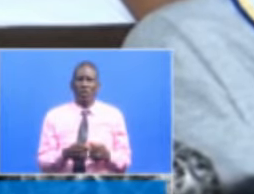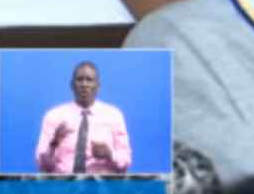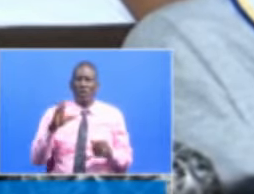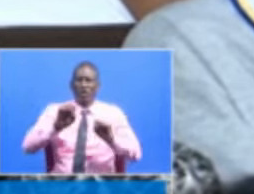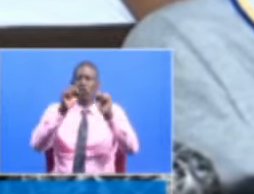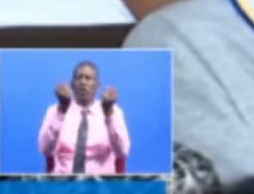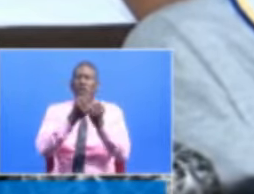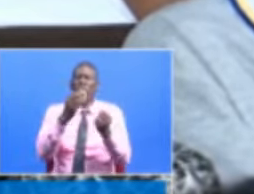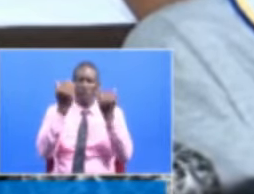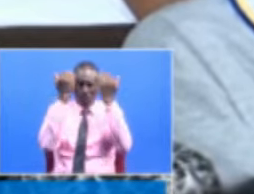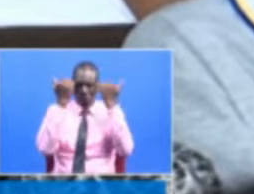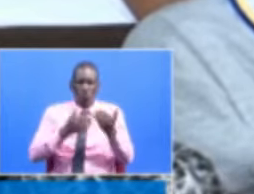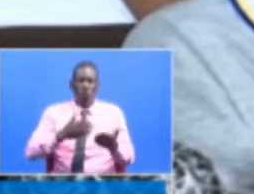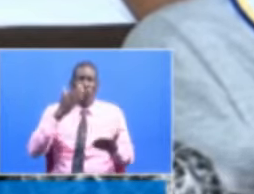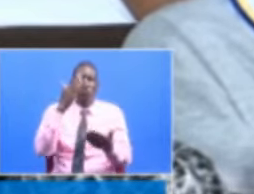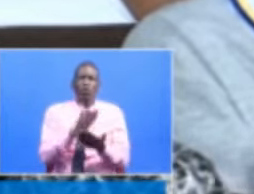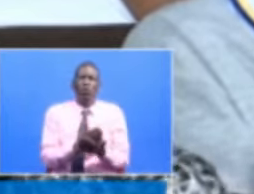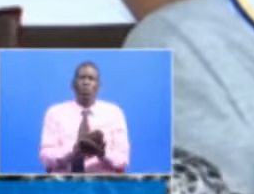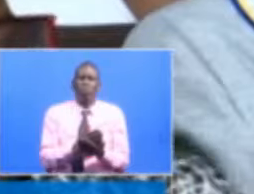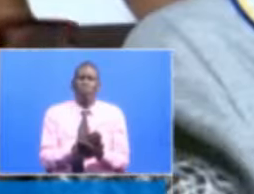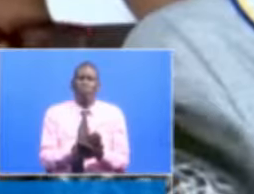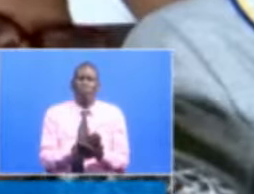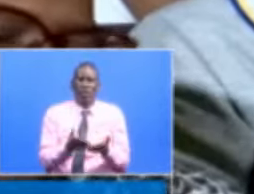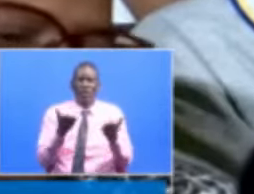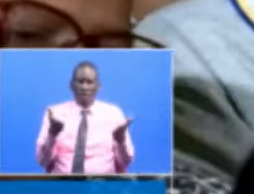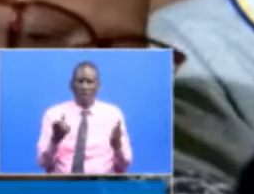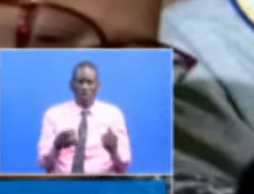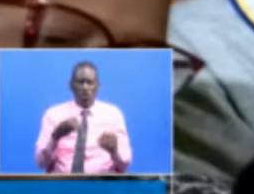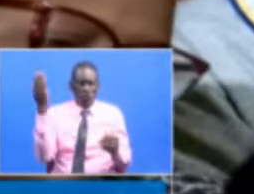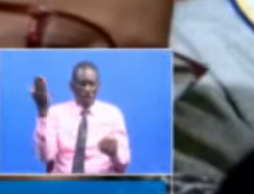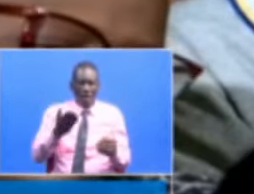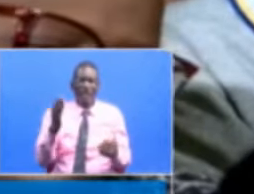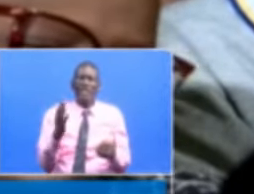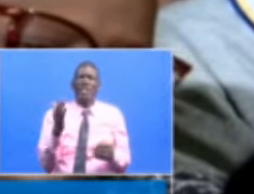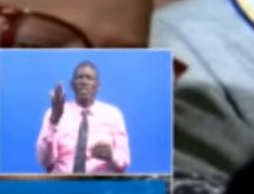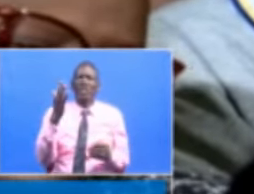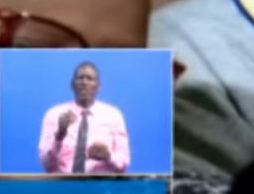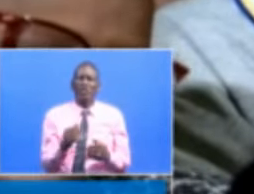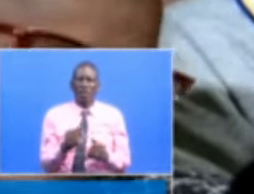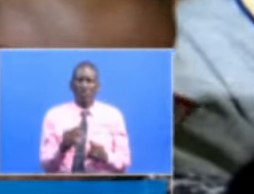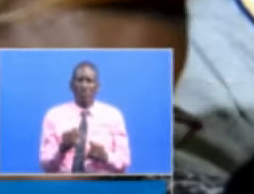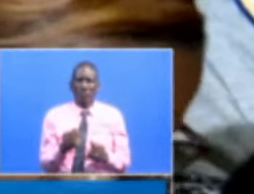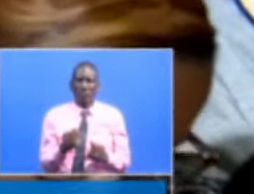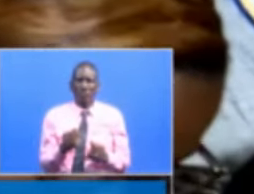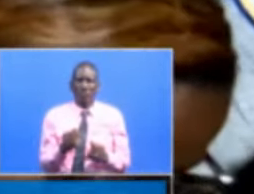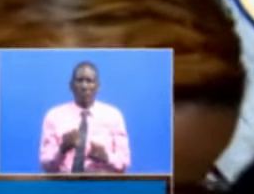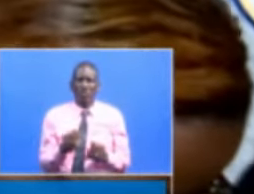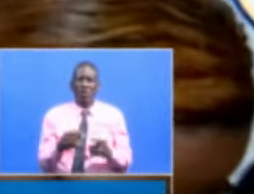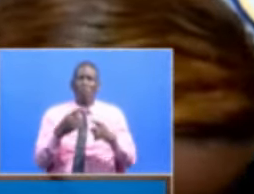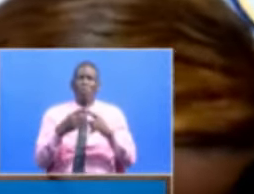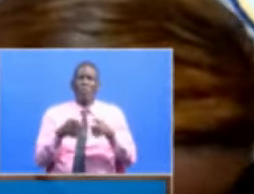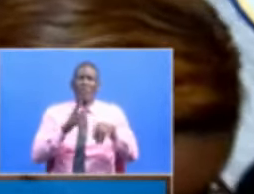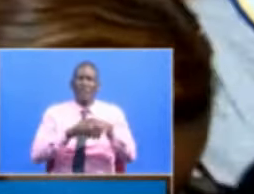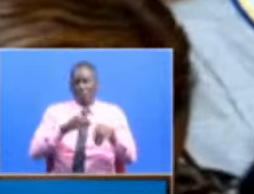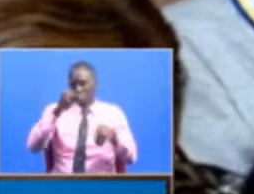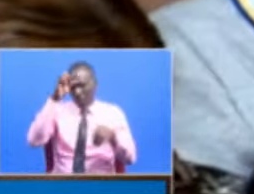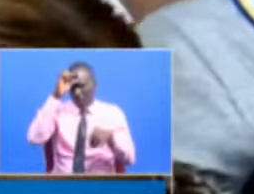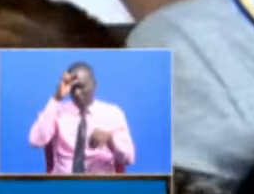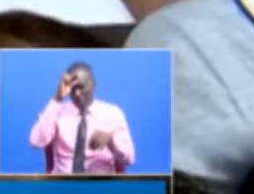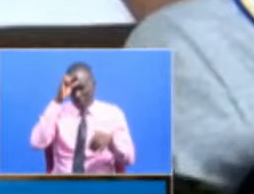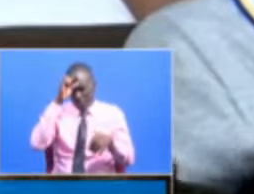kotini kusimamisha mambo ya logging, mambo ya kukata misitu zetu. Lakini wakati serikali ilipokuja